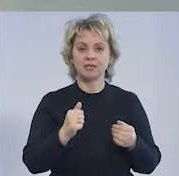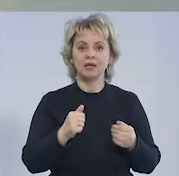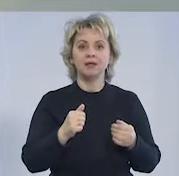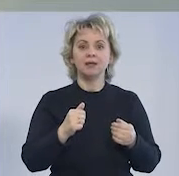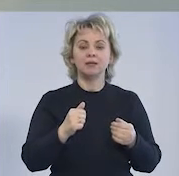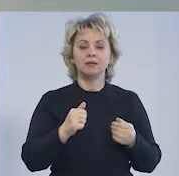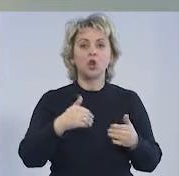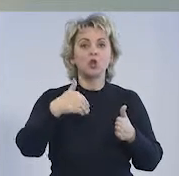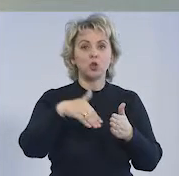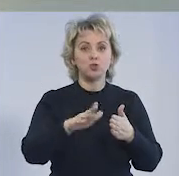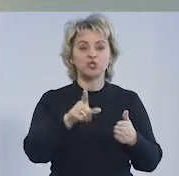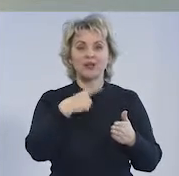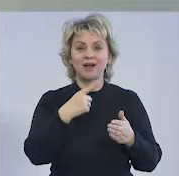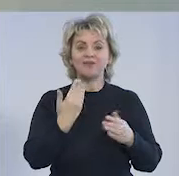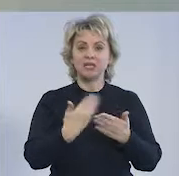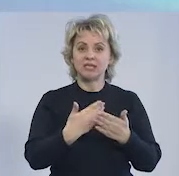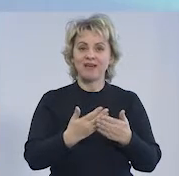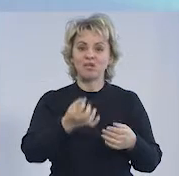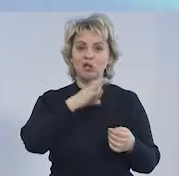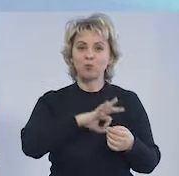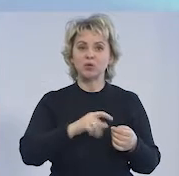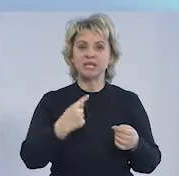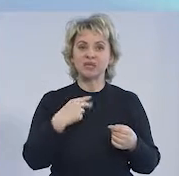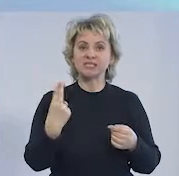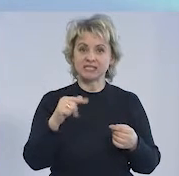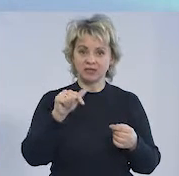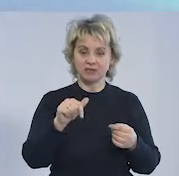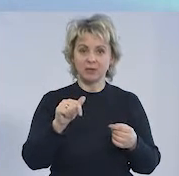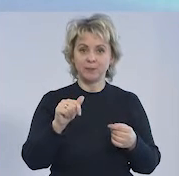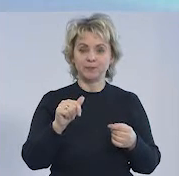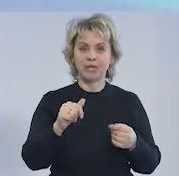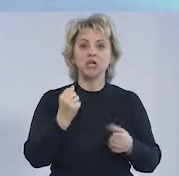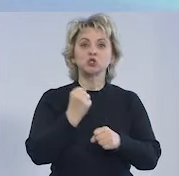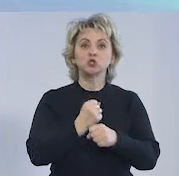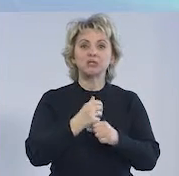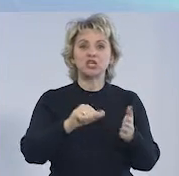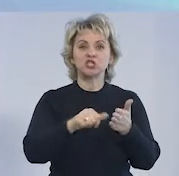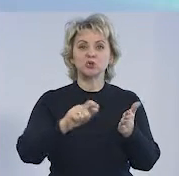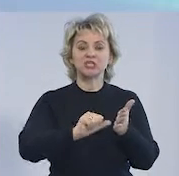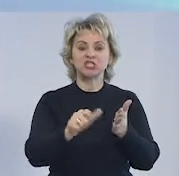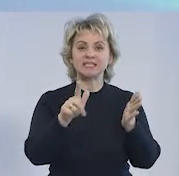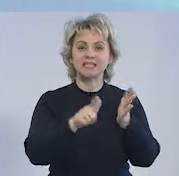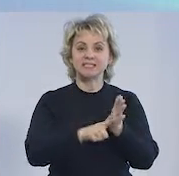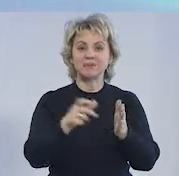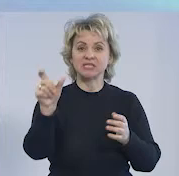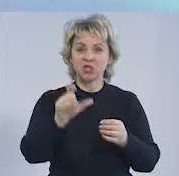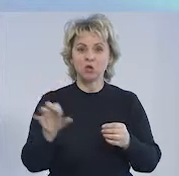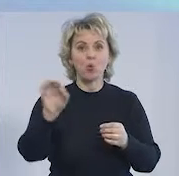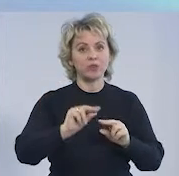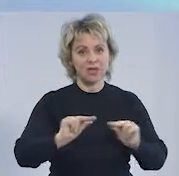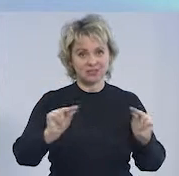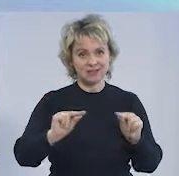Ну, лучше говорить, наверное, пользуясь языком цифр. Создано 667 статей о